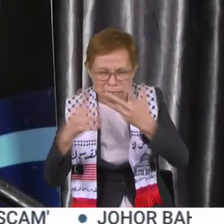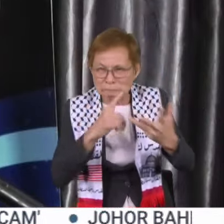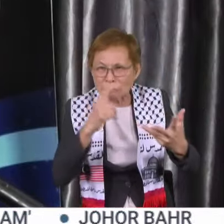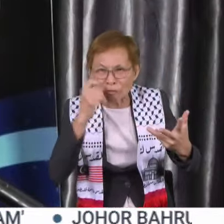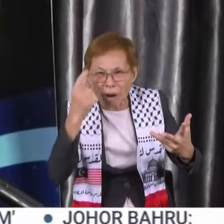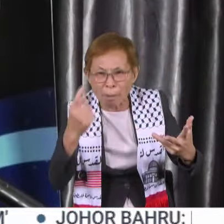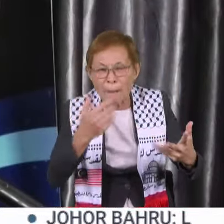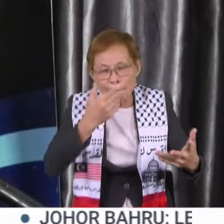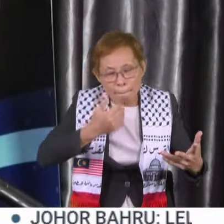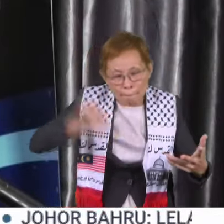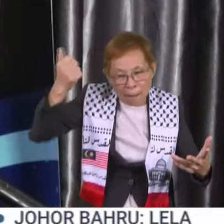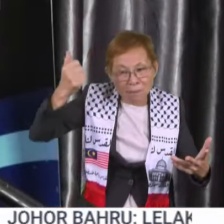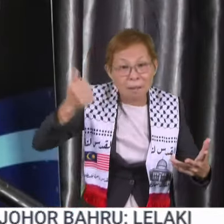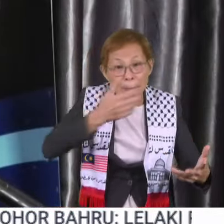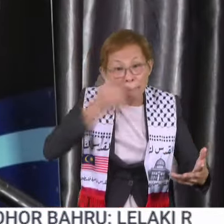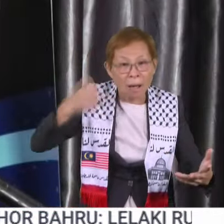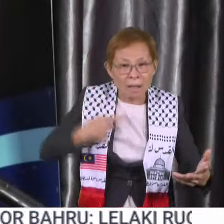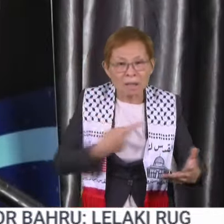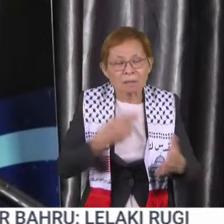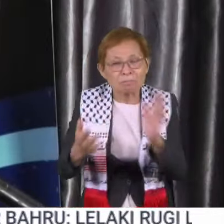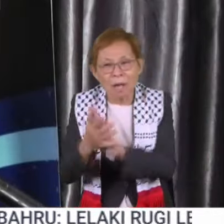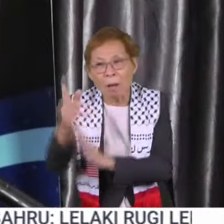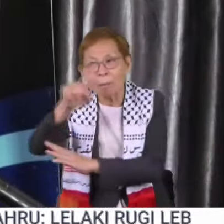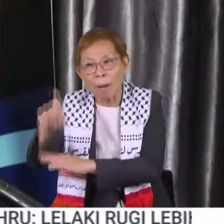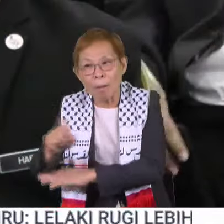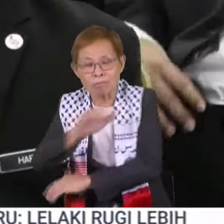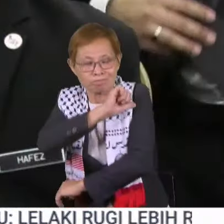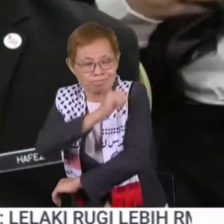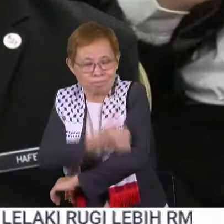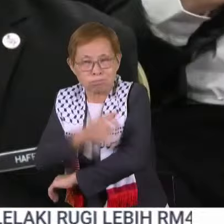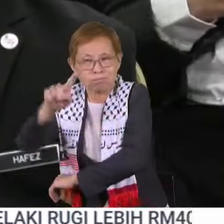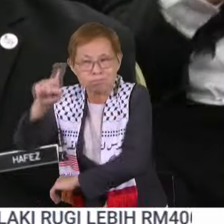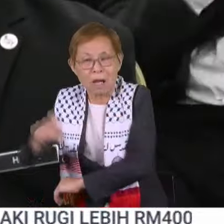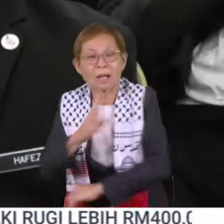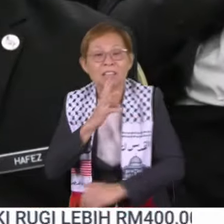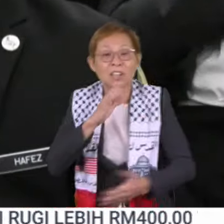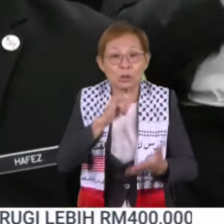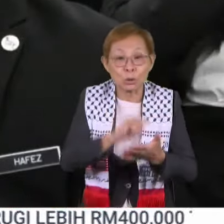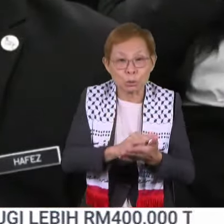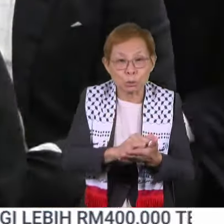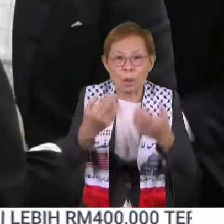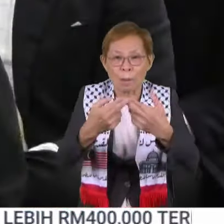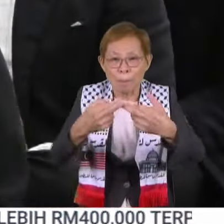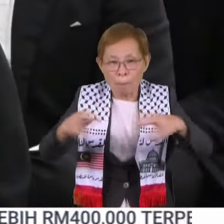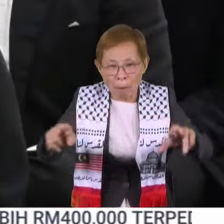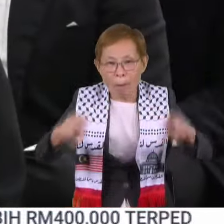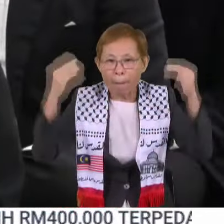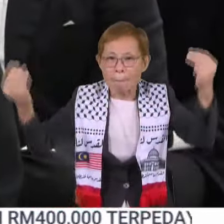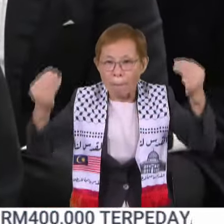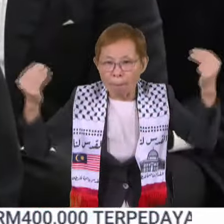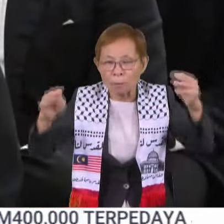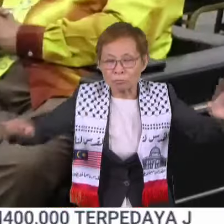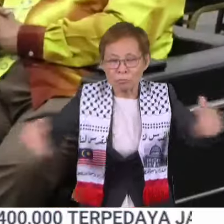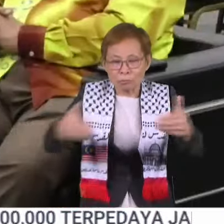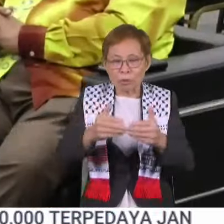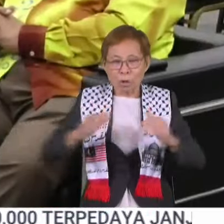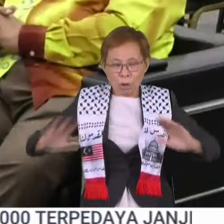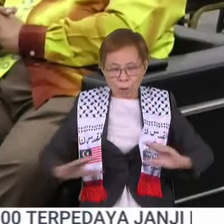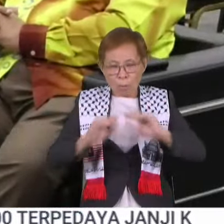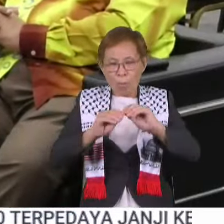terbaik adalah kita merujuk kepada pihak berautoriti Beliau berkata demikian selepas merasmikan Majlis penutup